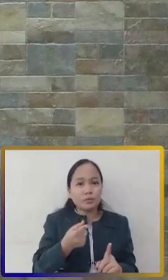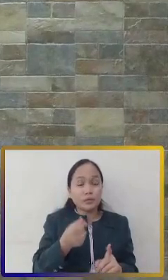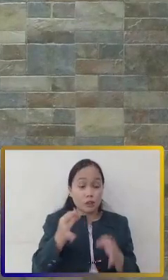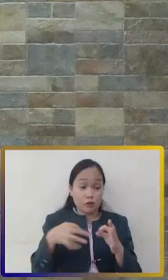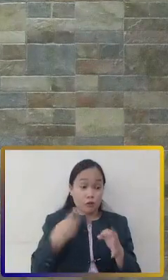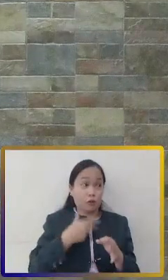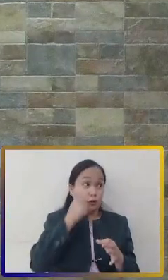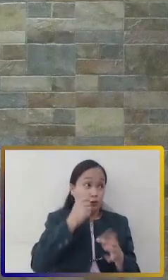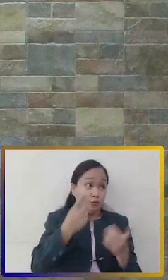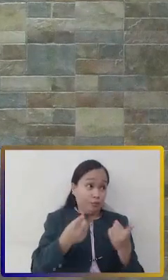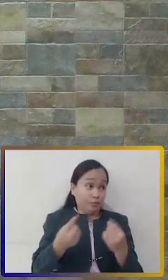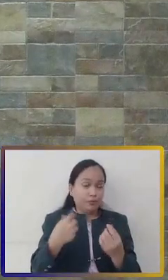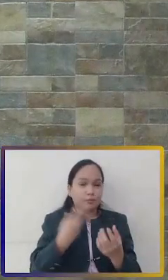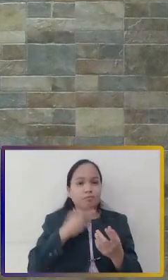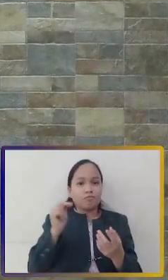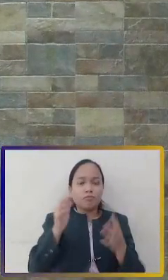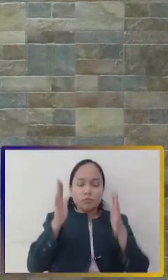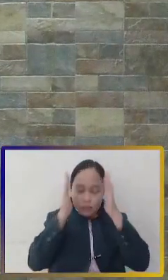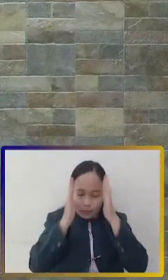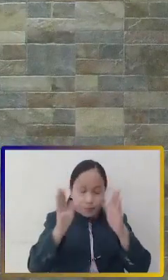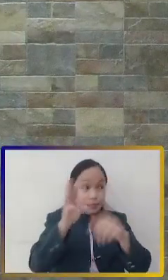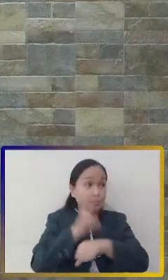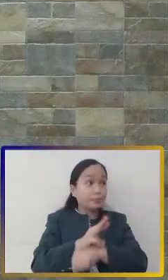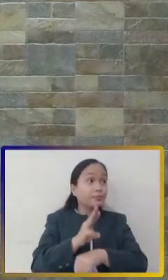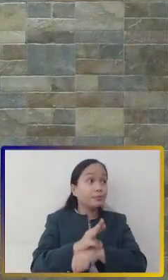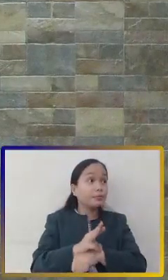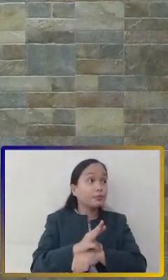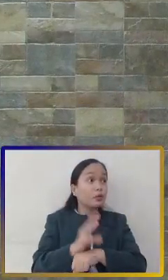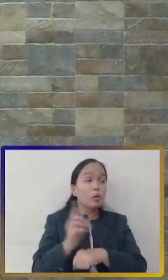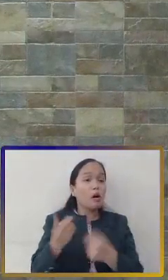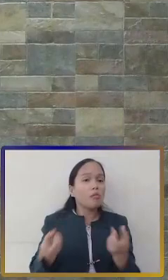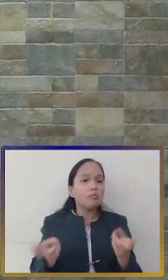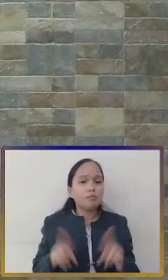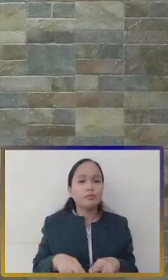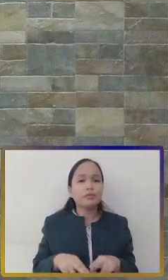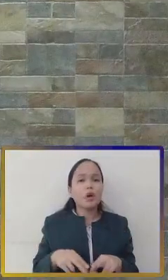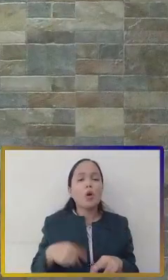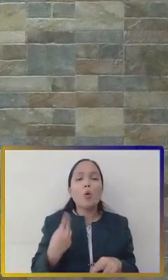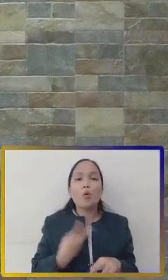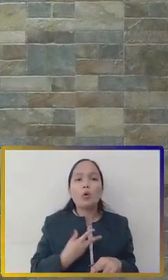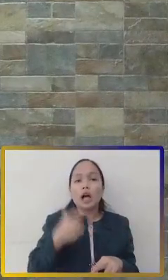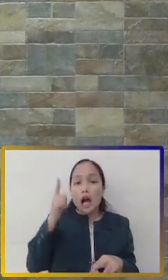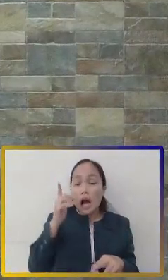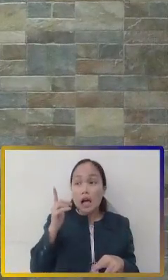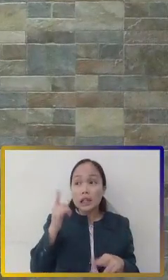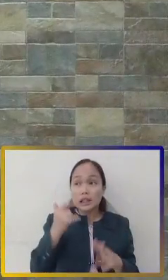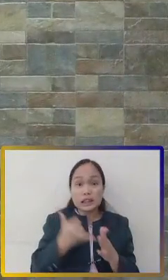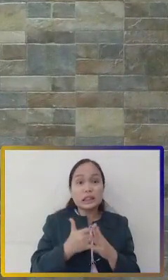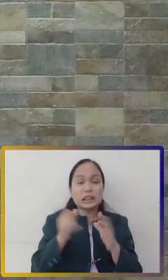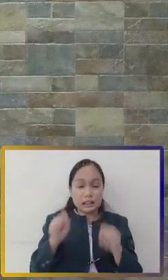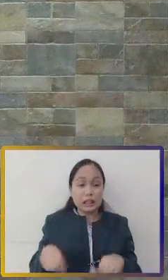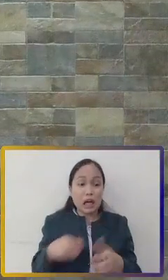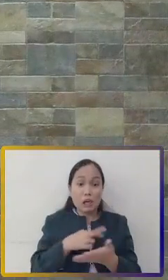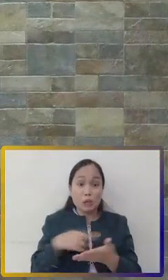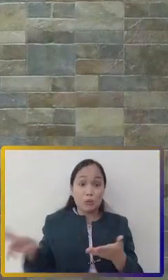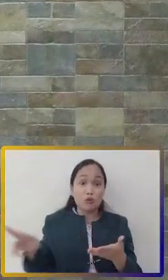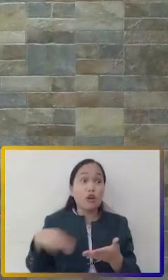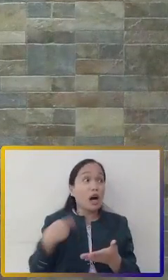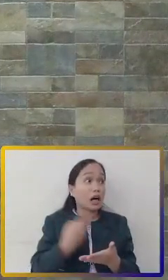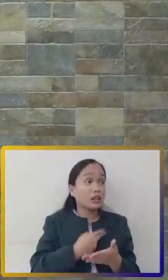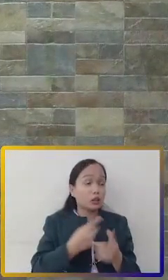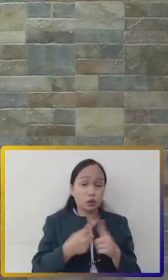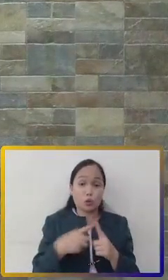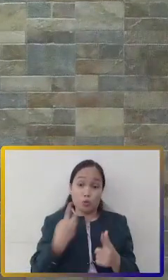palagi that we are paying attention to the ministry, brethren, aalisin tayo nito sa isang kalagayan na